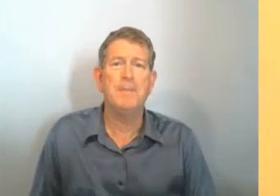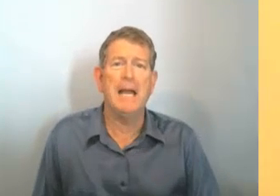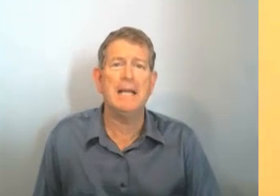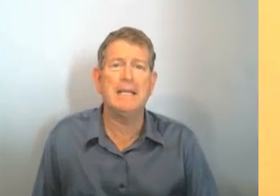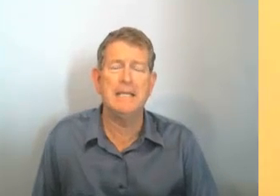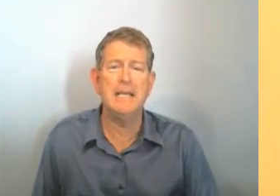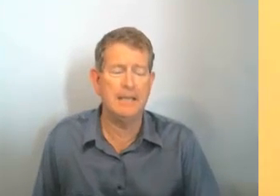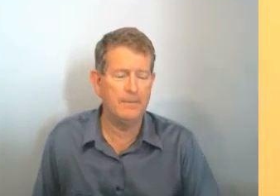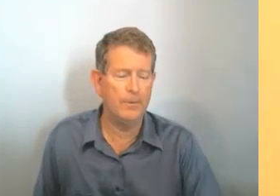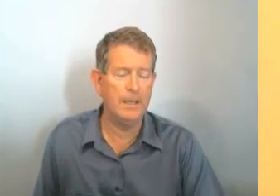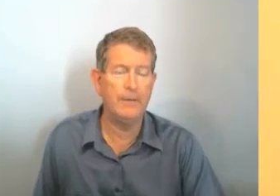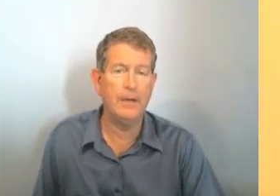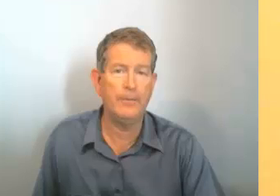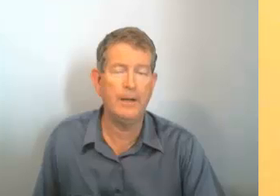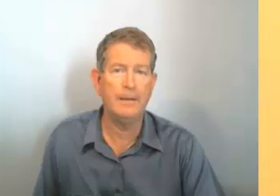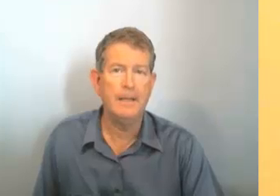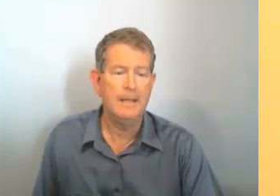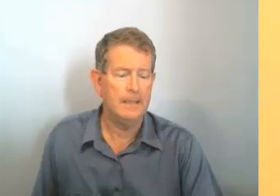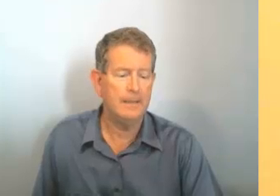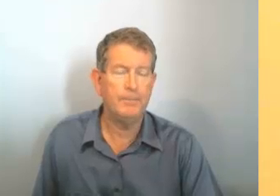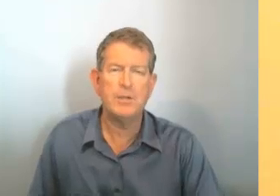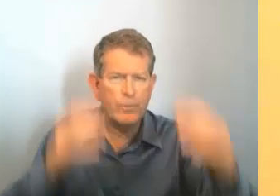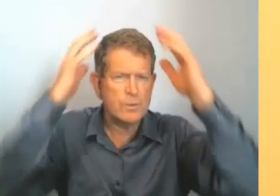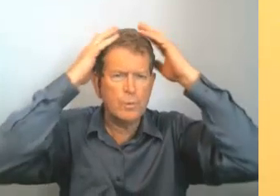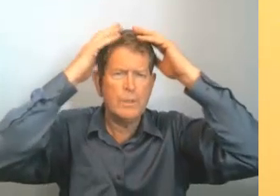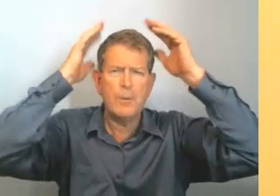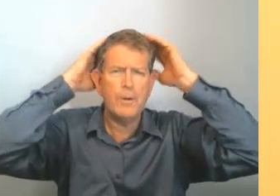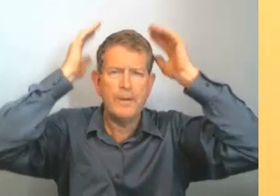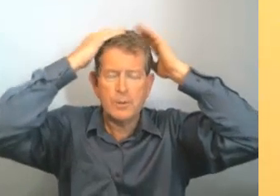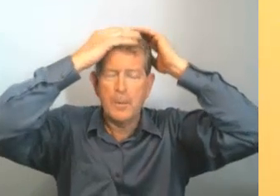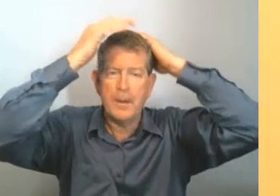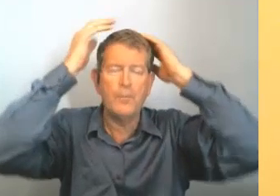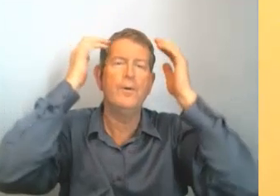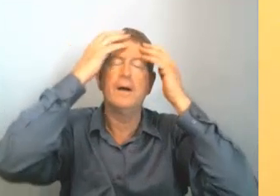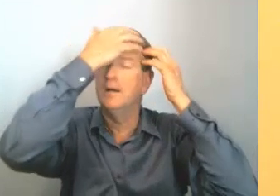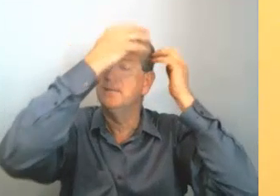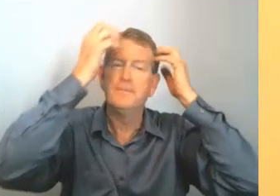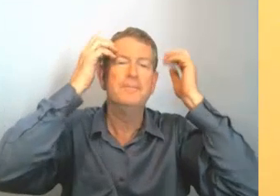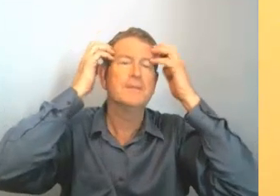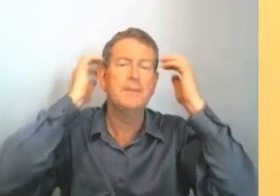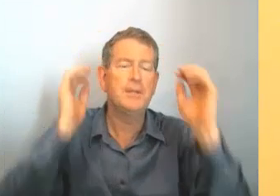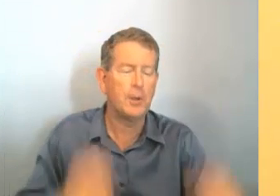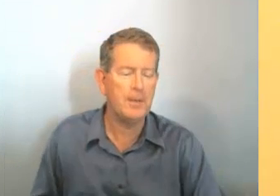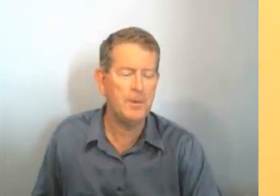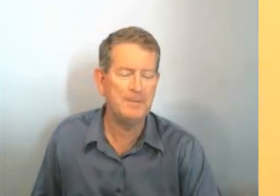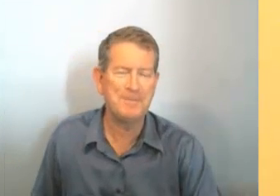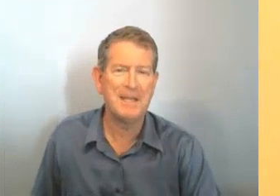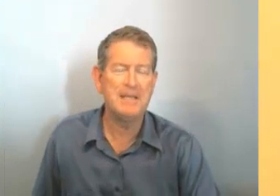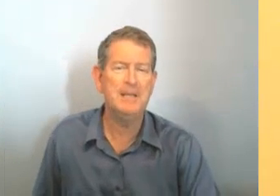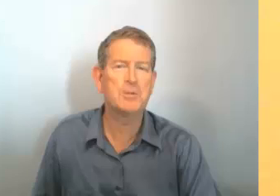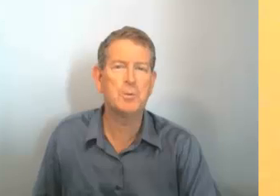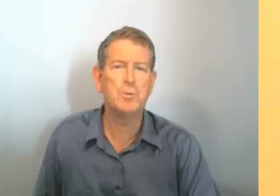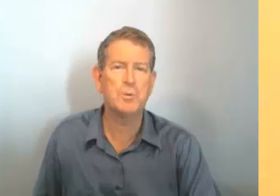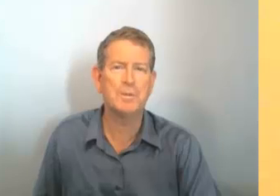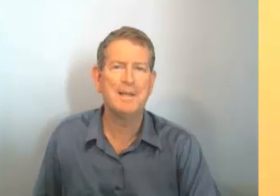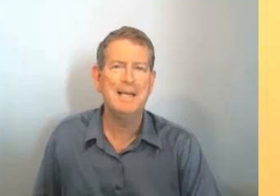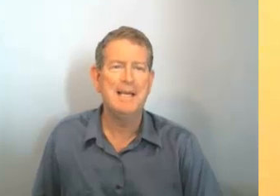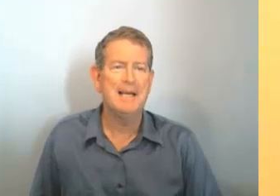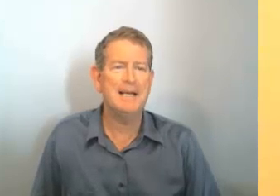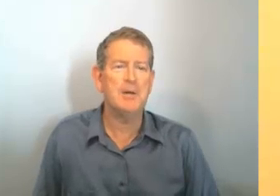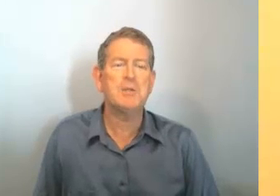Inquiet. Inquiet. Voilà, voilà, voilà. Mes cheveux sont tout décoiffés, je ne peux pas me voir. Hein. Ça ne m'étonnerait pas. Ils le sont